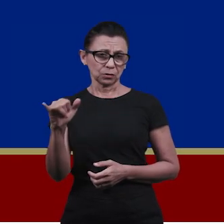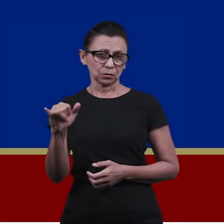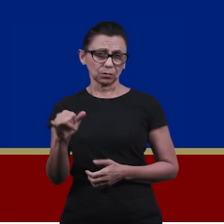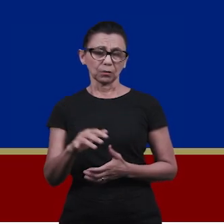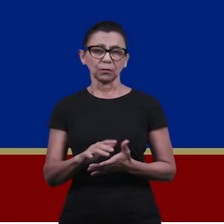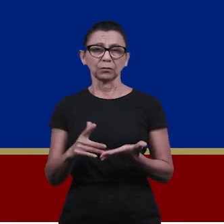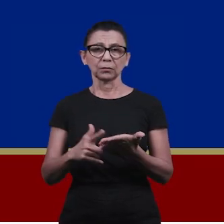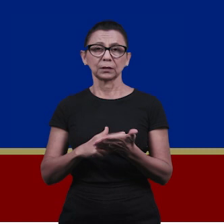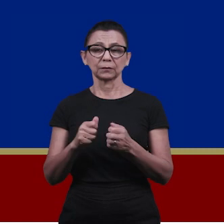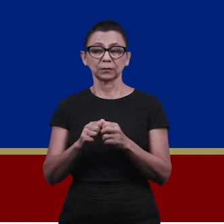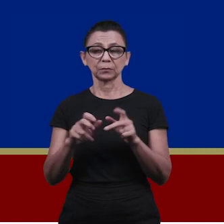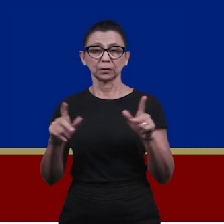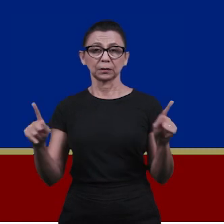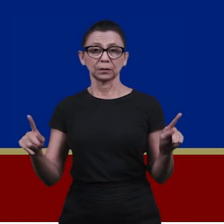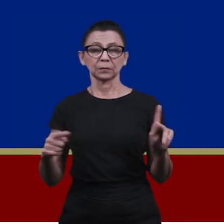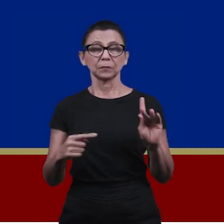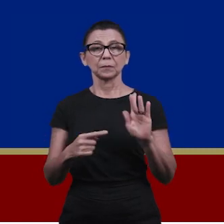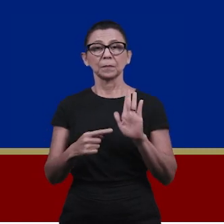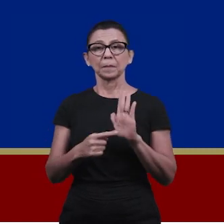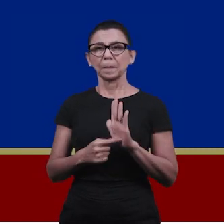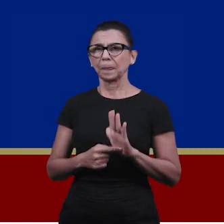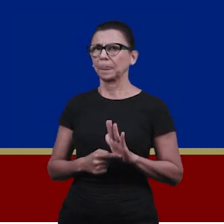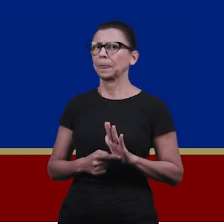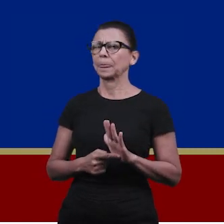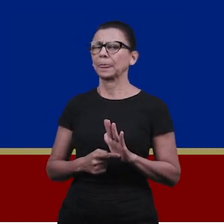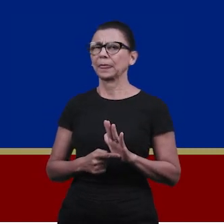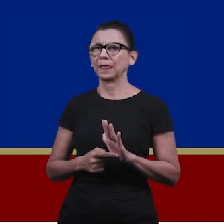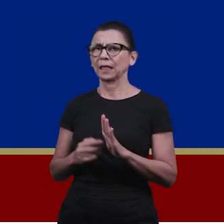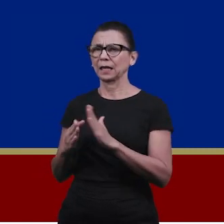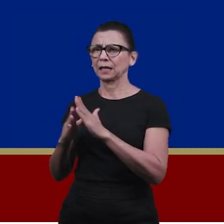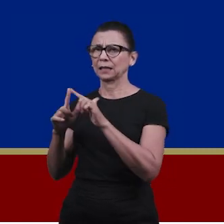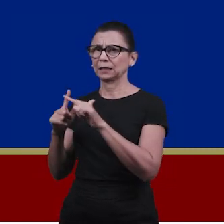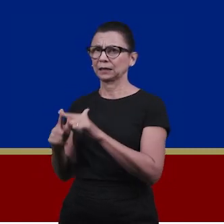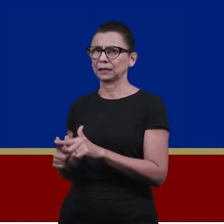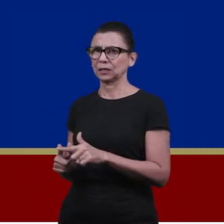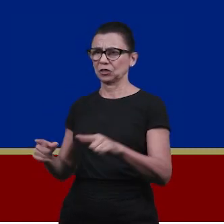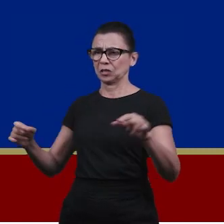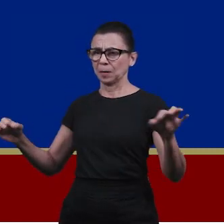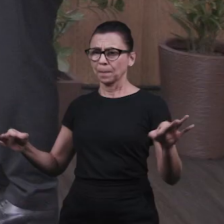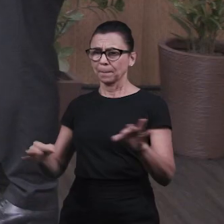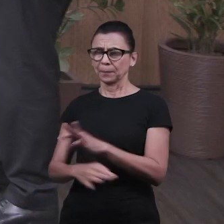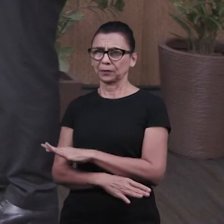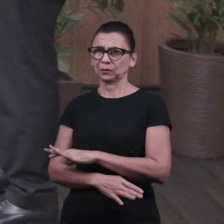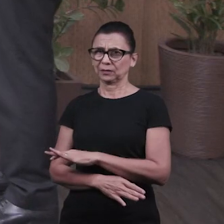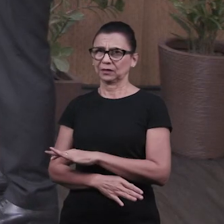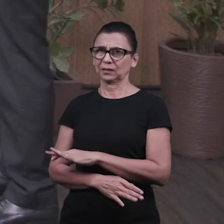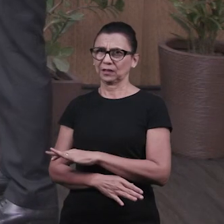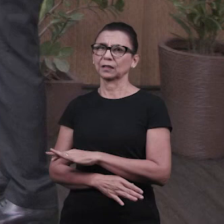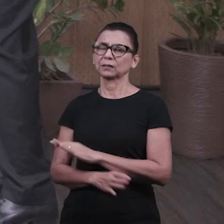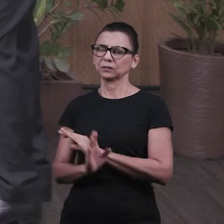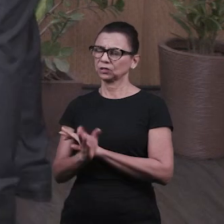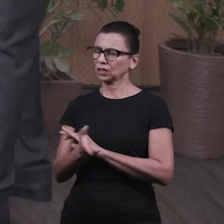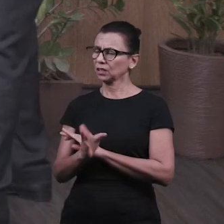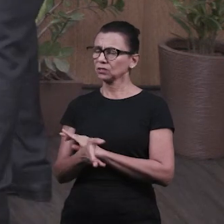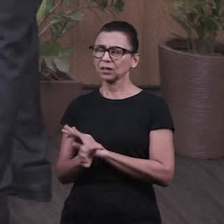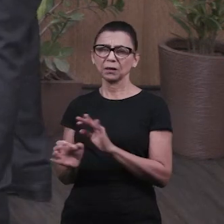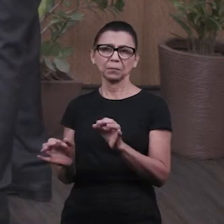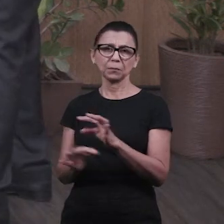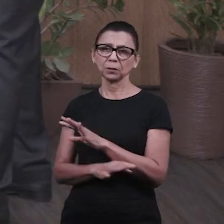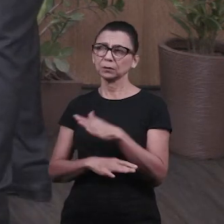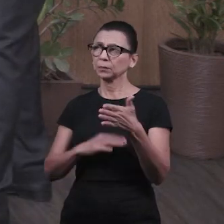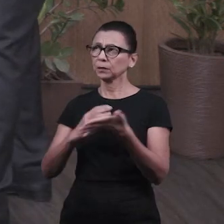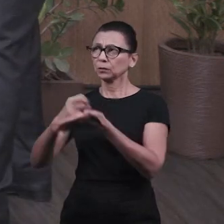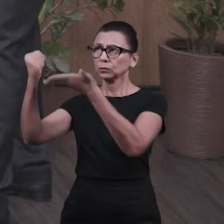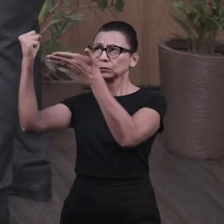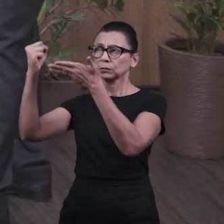Et son épouse s'est déjà préparée. Elle ne va pas se préparer, elle est déjà prête, préparée. Maintenant,